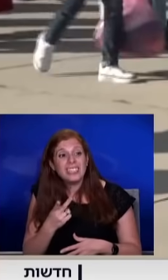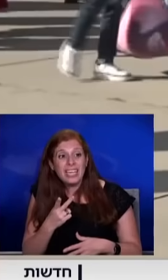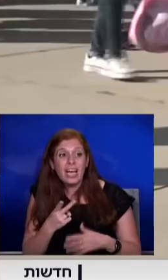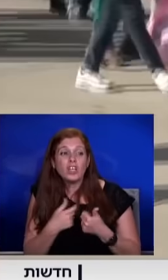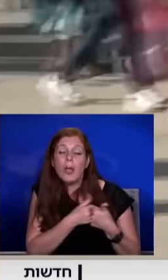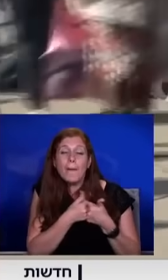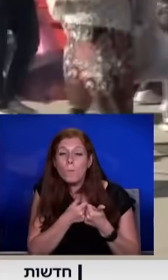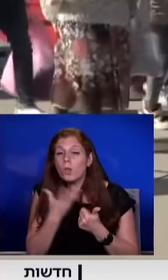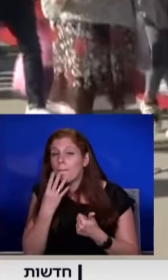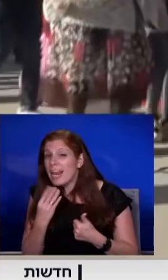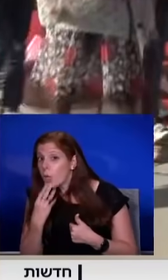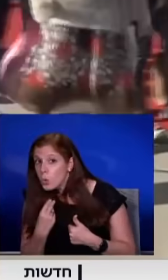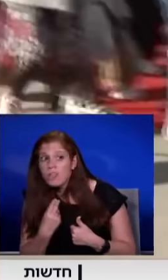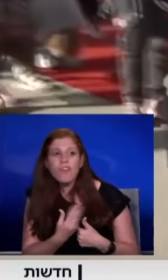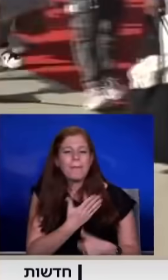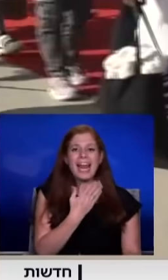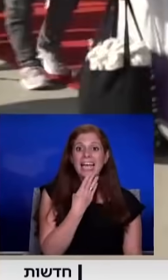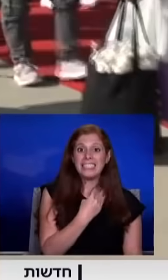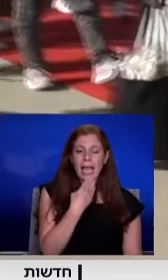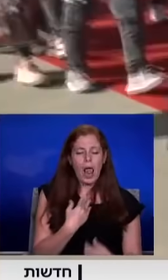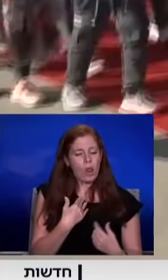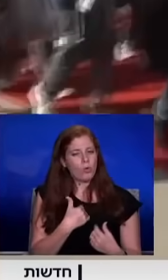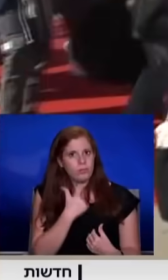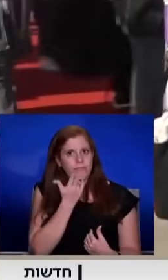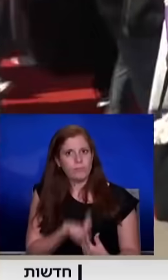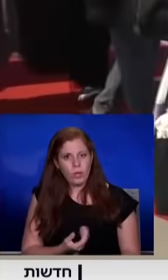בין היהדות ובין הישראליות.